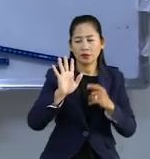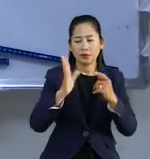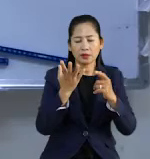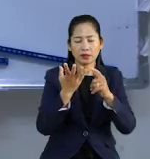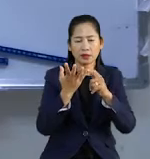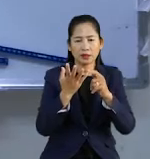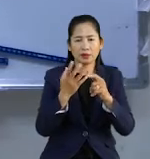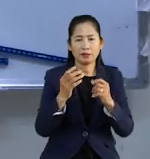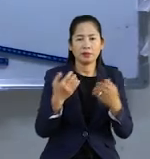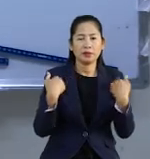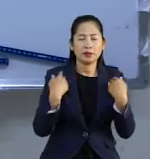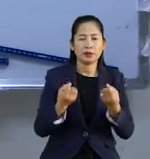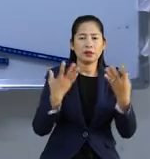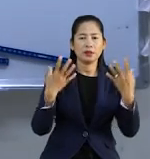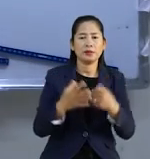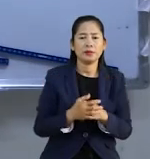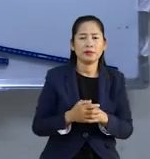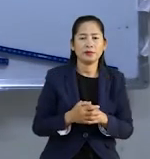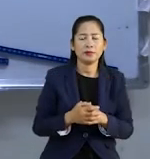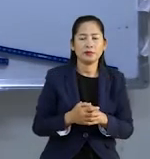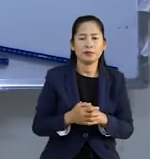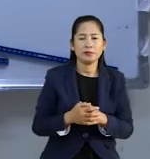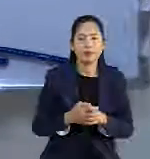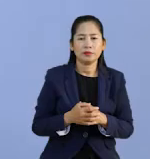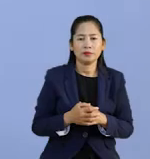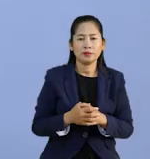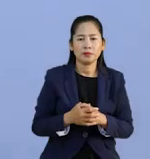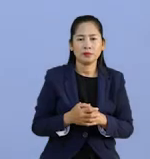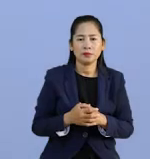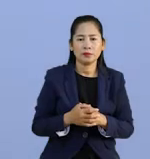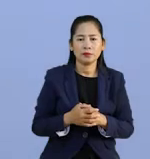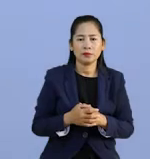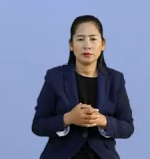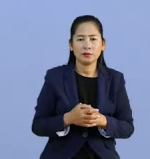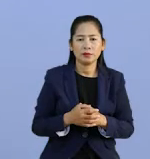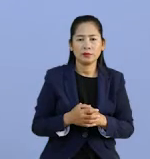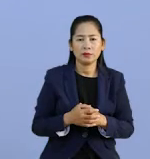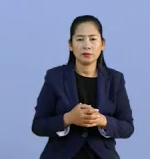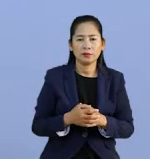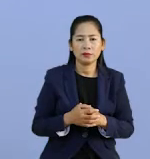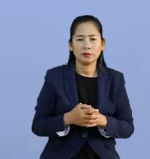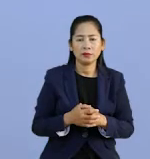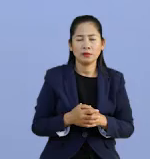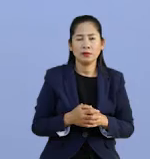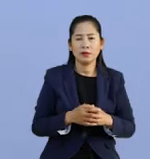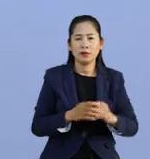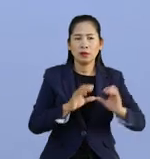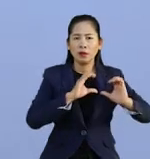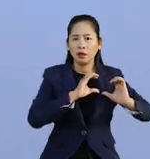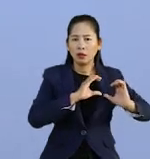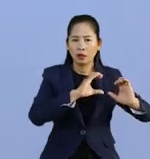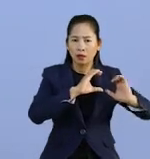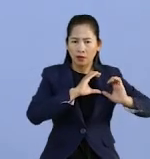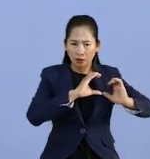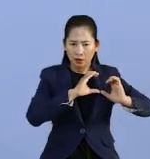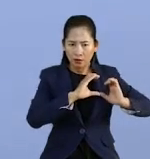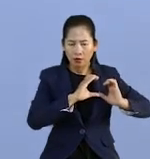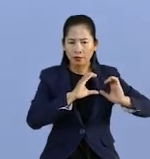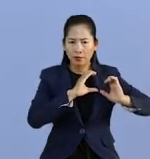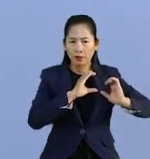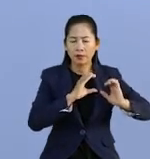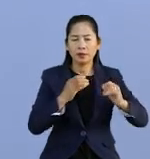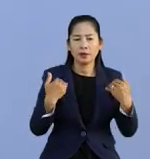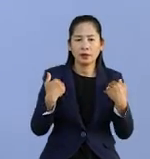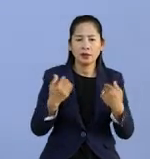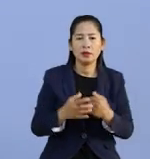บ้านจังจังมีนจานเทียดคนไอเราตีหอบเซนติดบ้านบ้านตาเลยกัดโซไอตาคลายปีเปียเพ